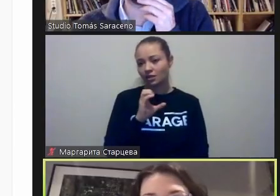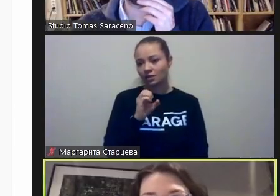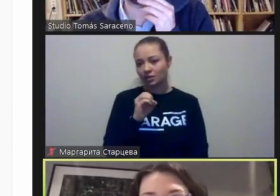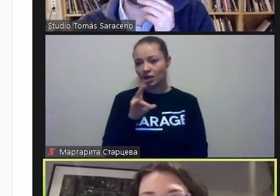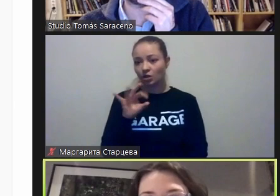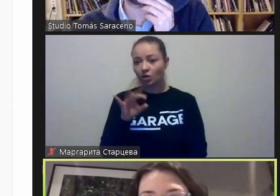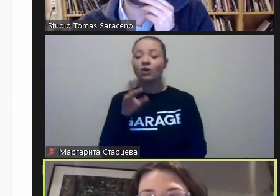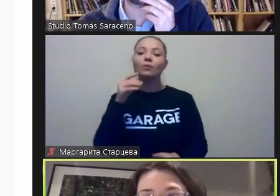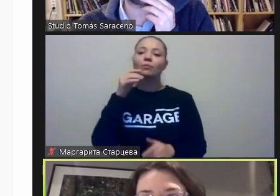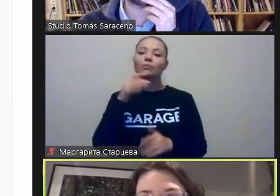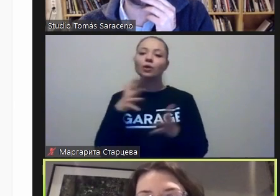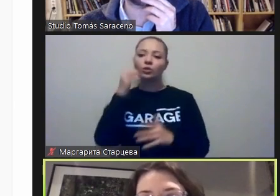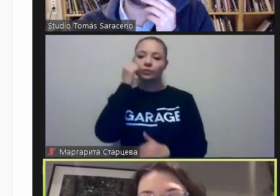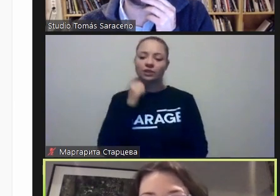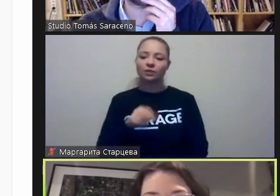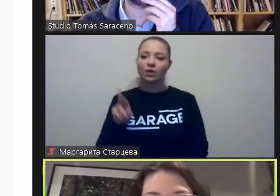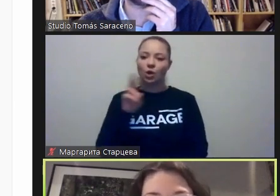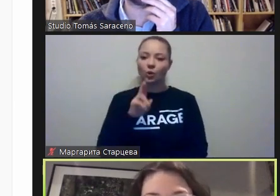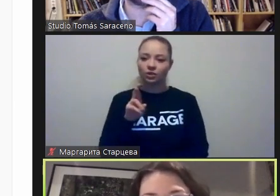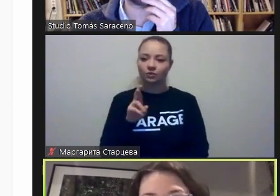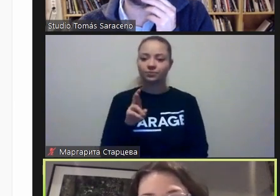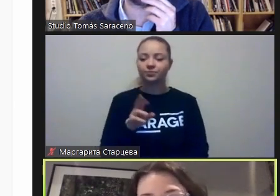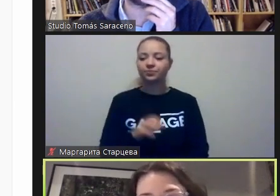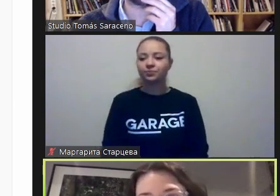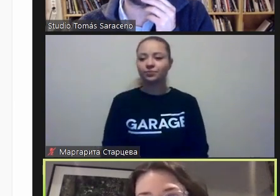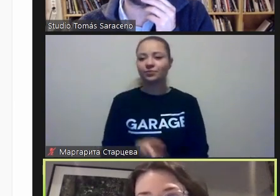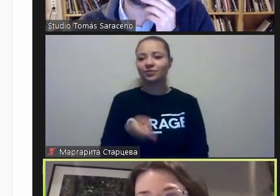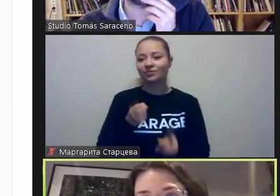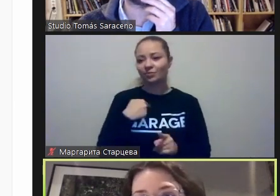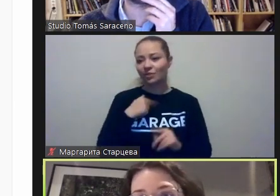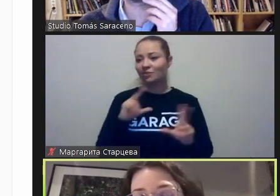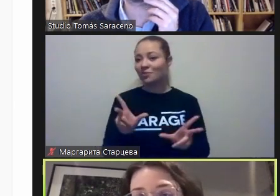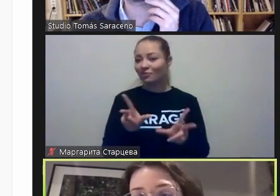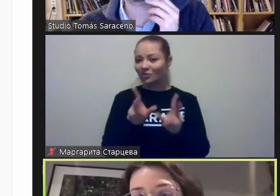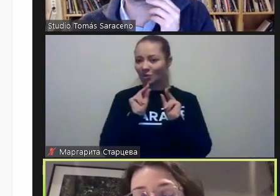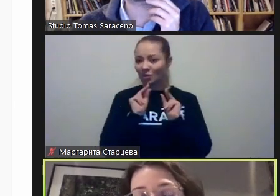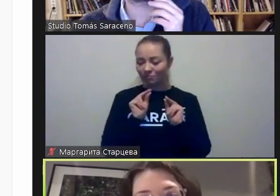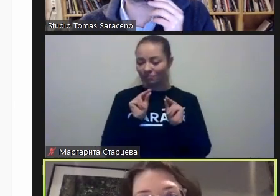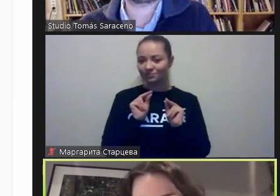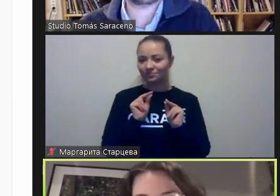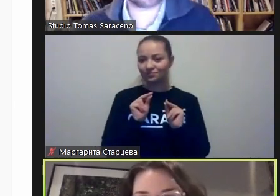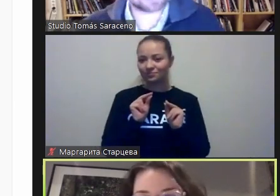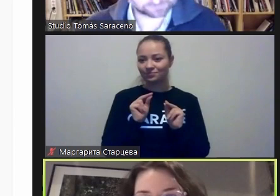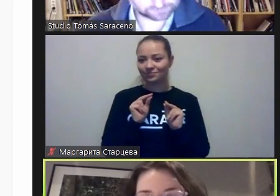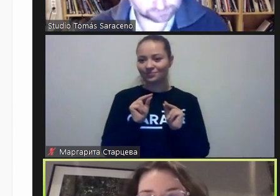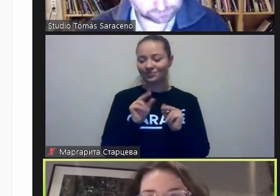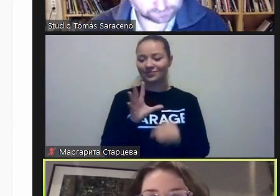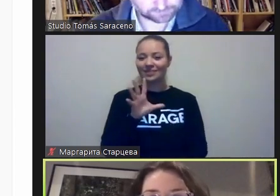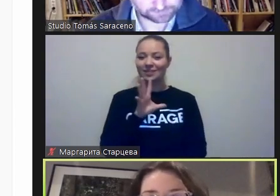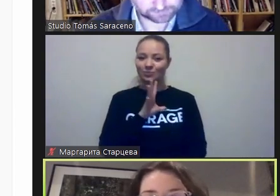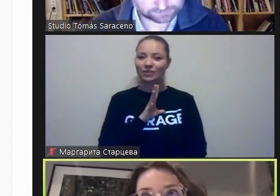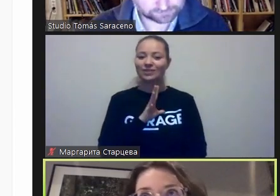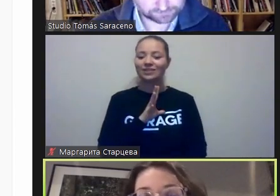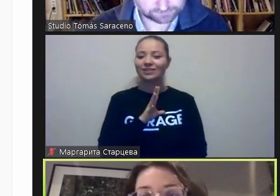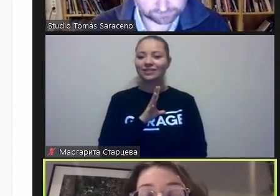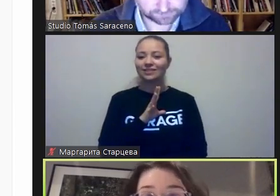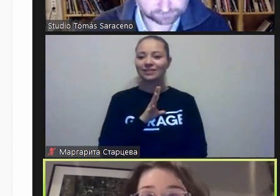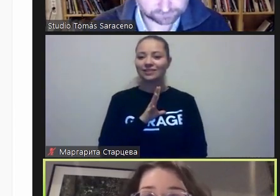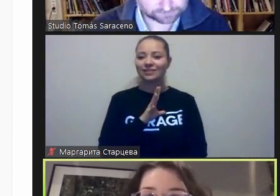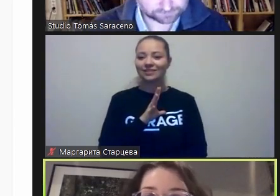большое спасибо. Yes, thank you, Iaroslav. Действительно, мне повезло Yes, I was lucky to be